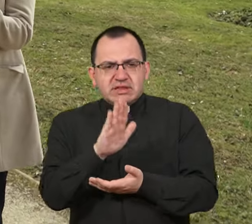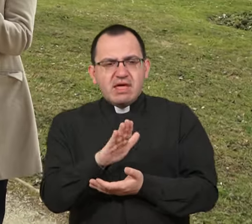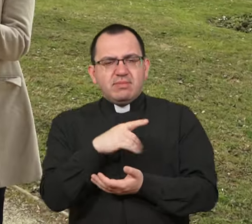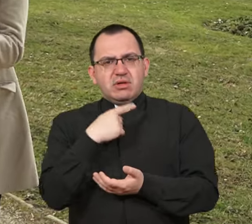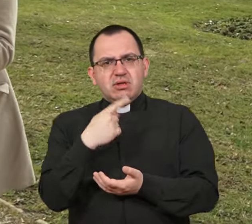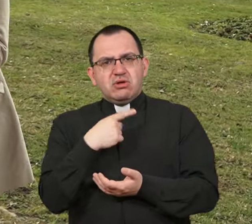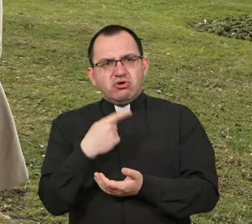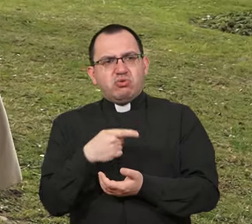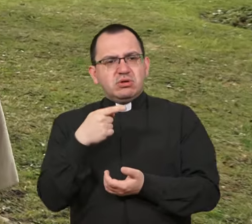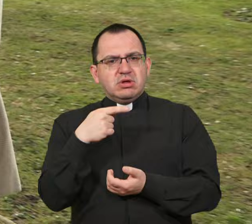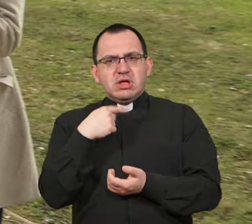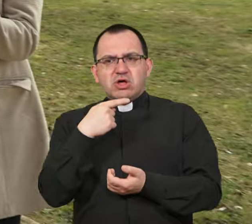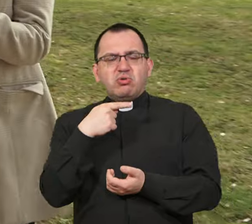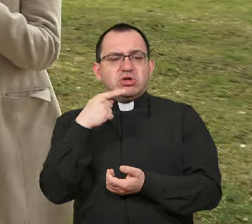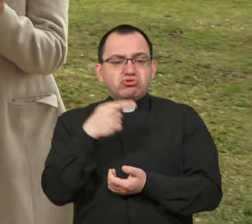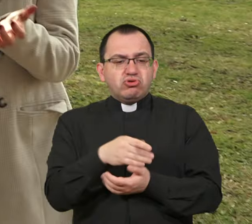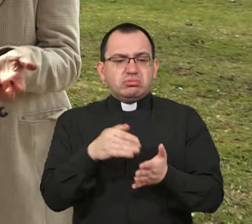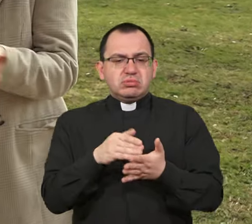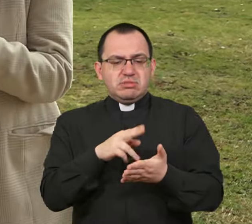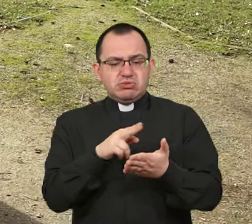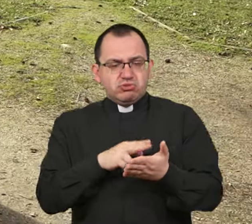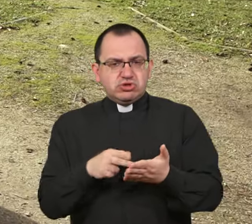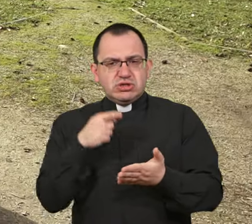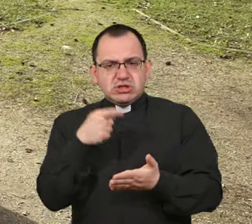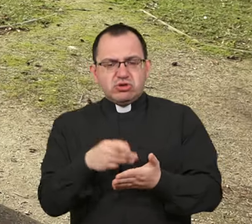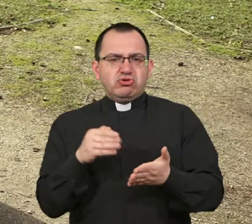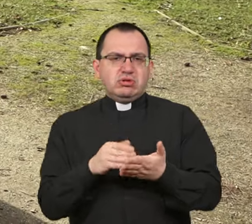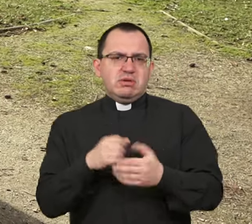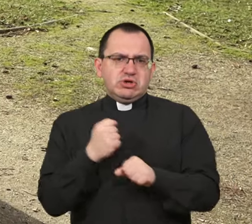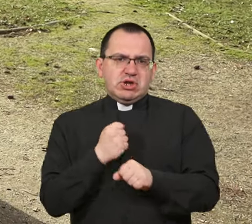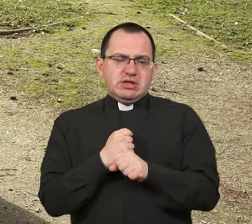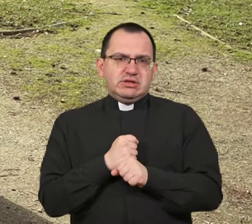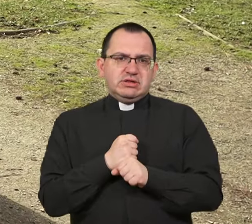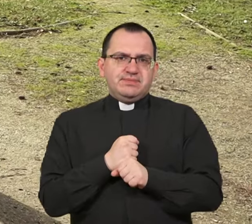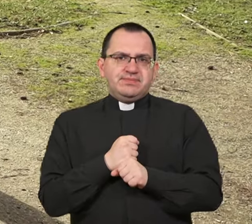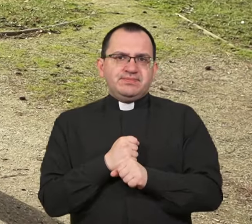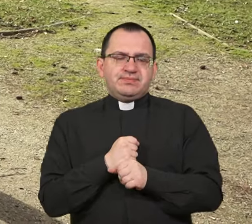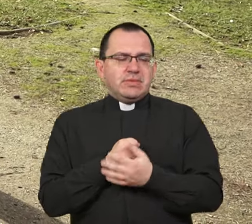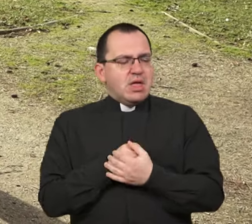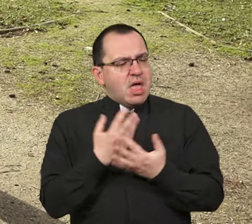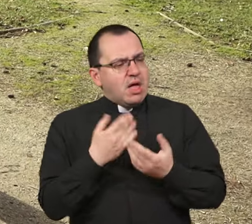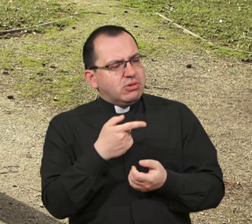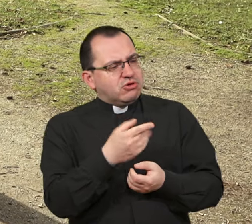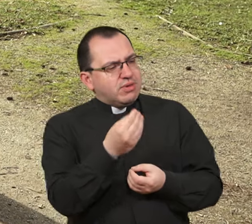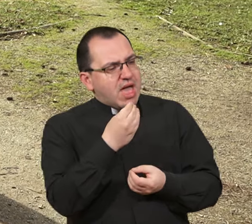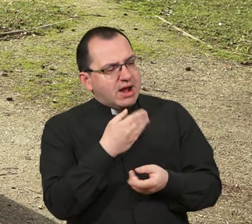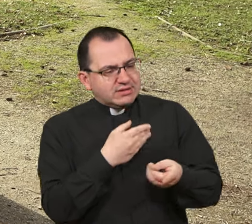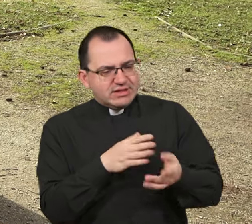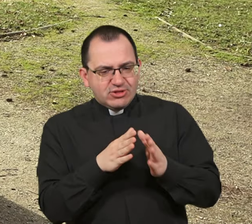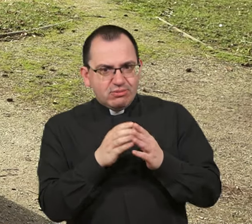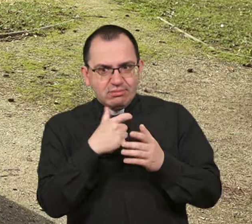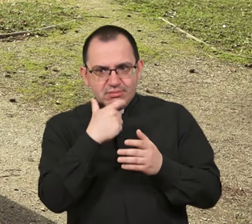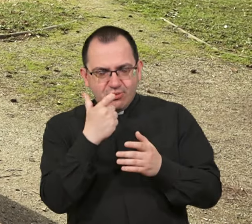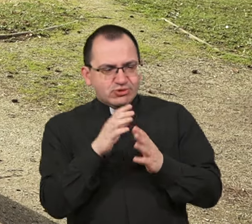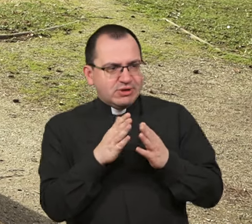ti to trebaš pročitati, to trebaš dalje raditi. Koliko se onda zapravo vi hranite tom Božjom riječi, osim